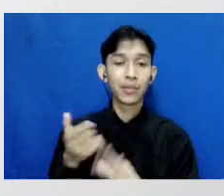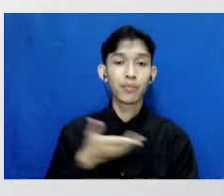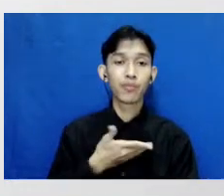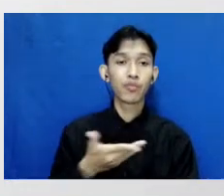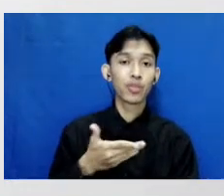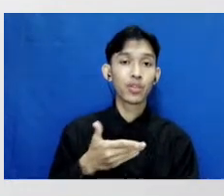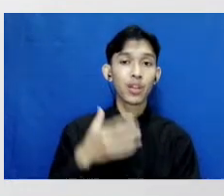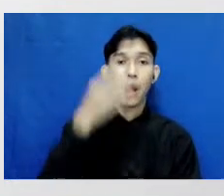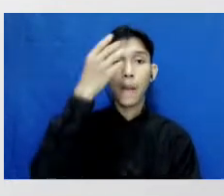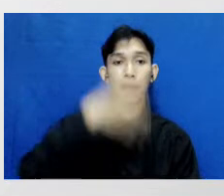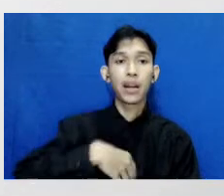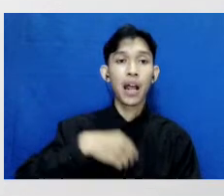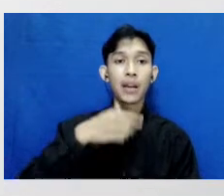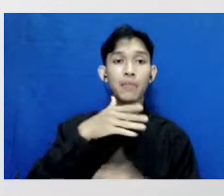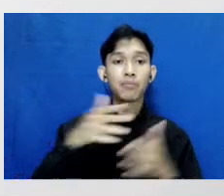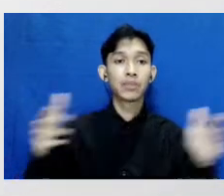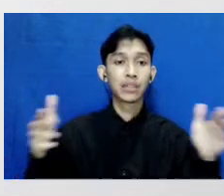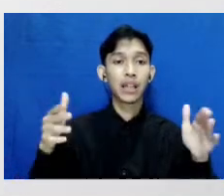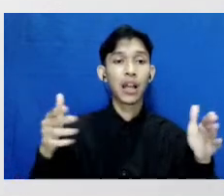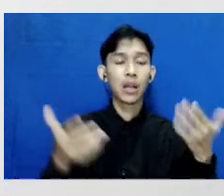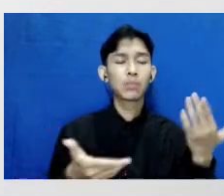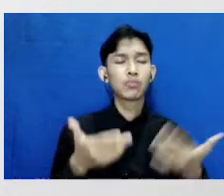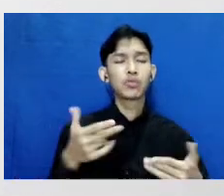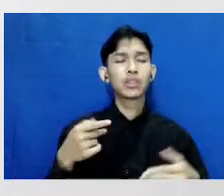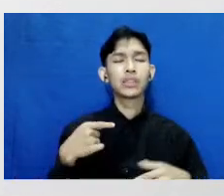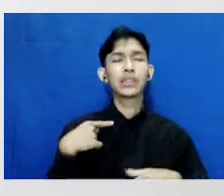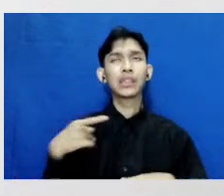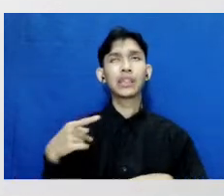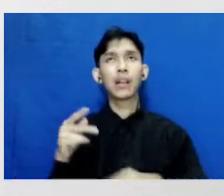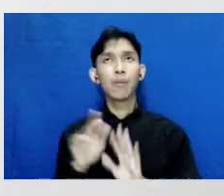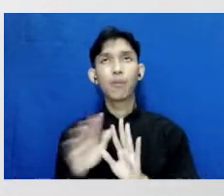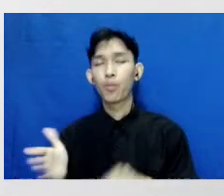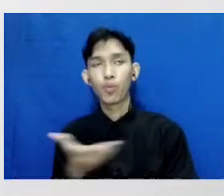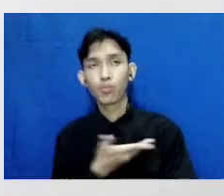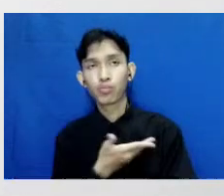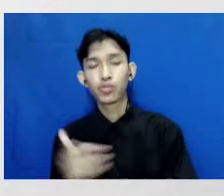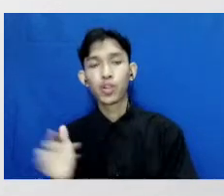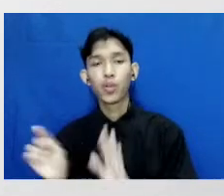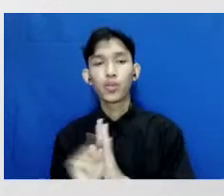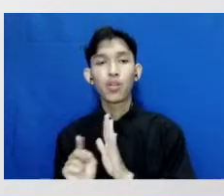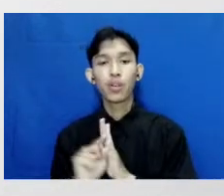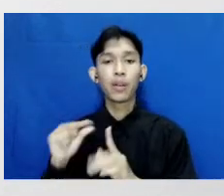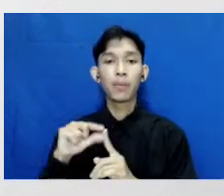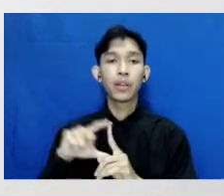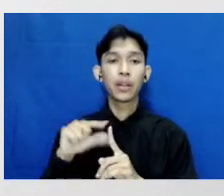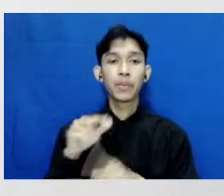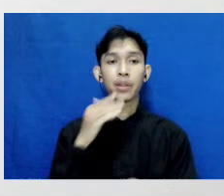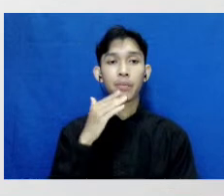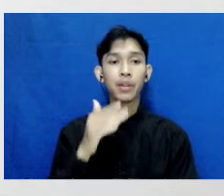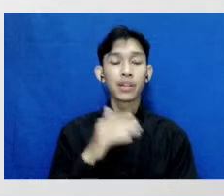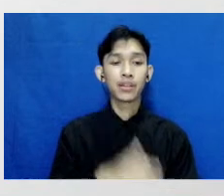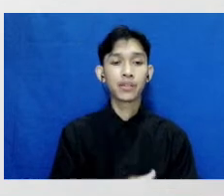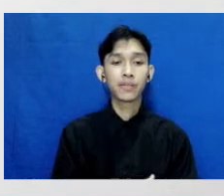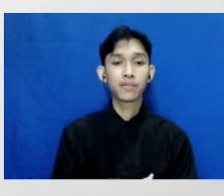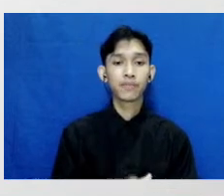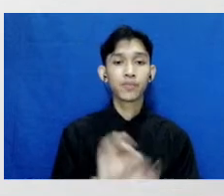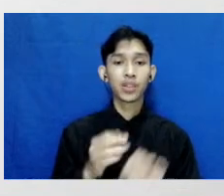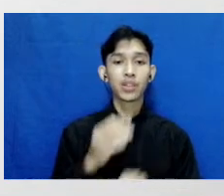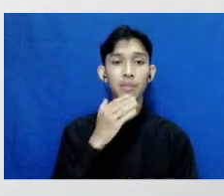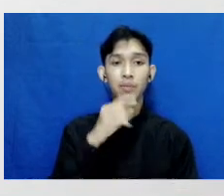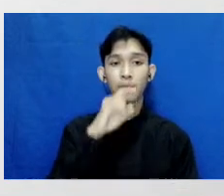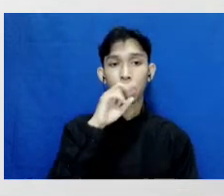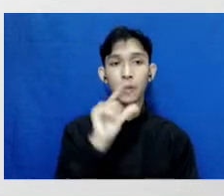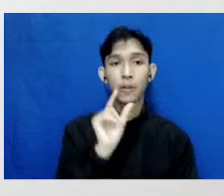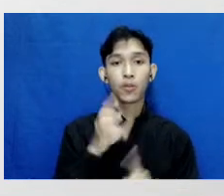besar lah menurut saya, walaupun kita belum memiliki undang-undang PDP. Terima kasih. Terima kasih Pak Ruby, terima kasih